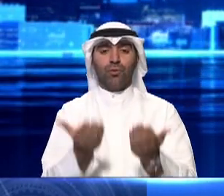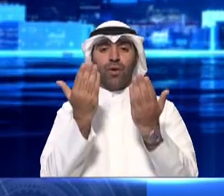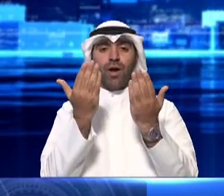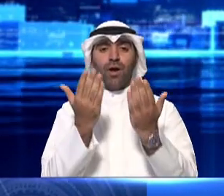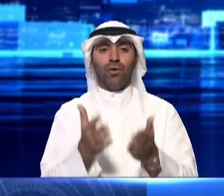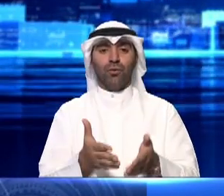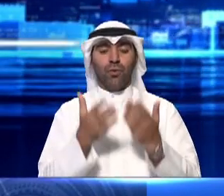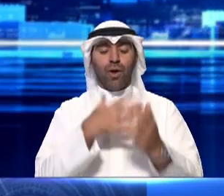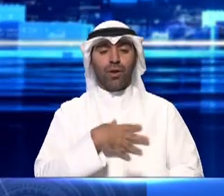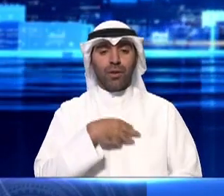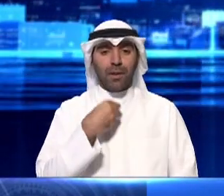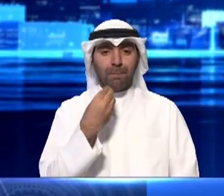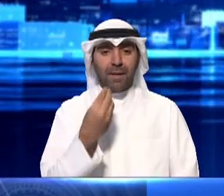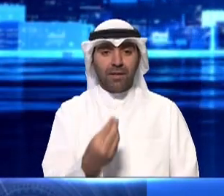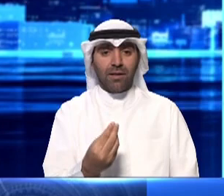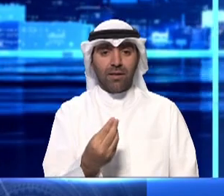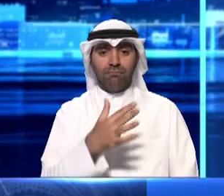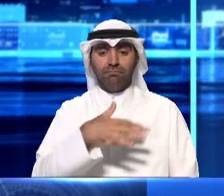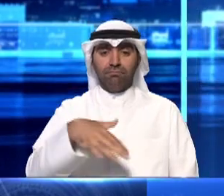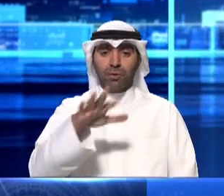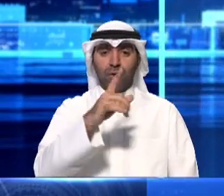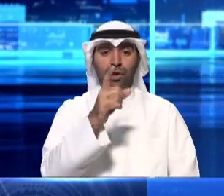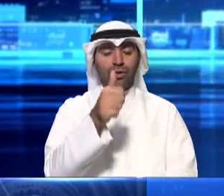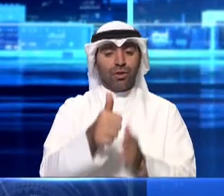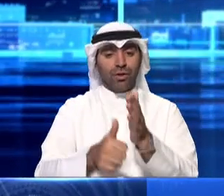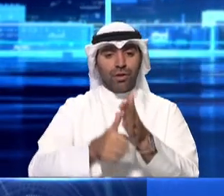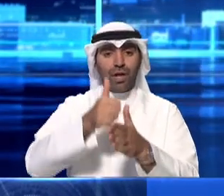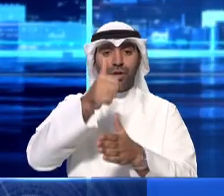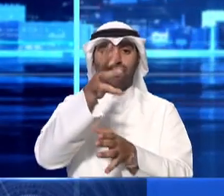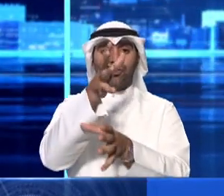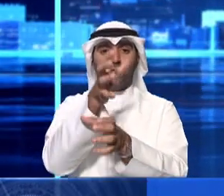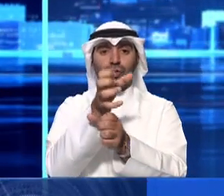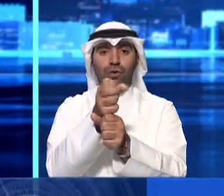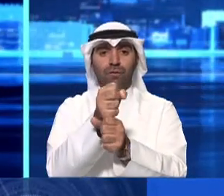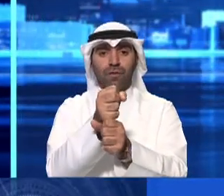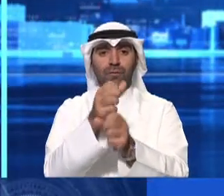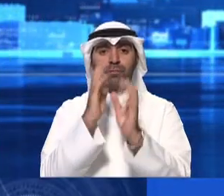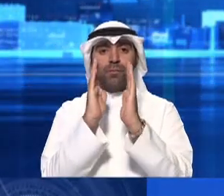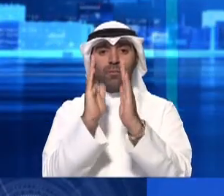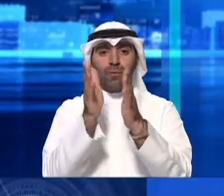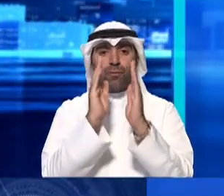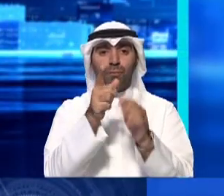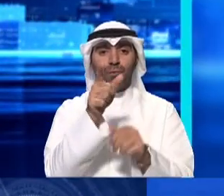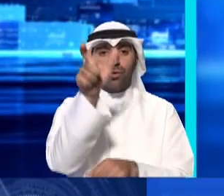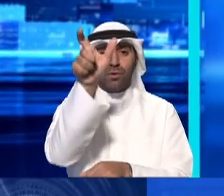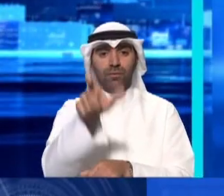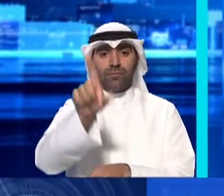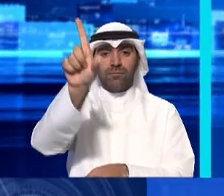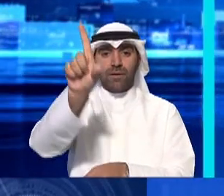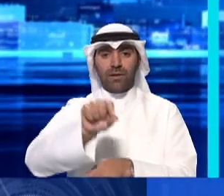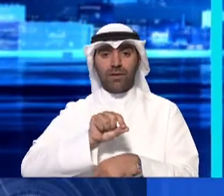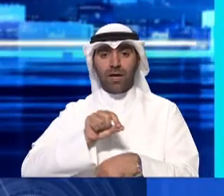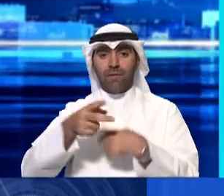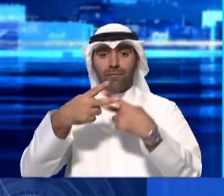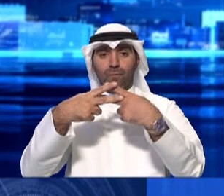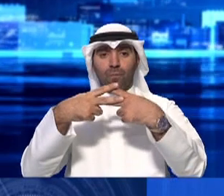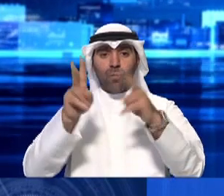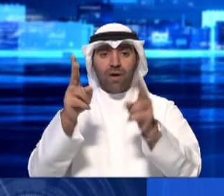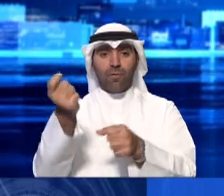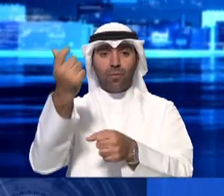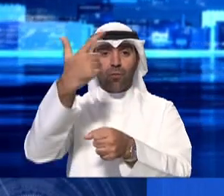بمناسبة صدور الأمر السامي بتزكية سمو الشيخ مشعل الأحمد الجابر الصباح حفظه الله وليا